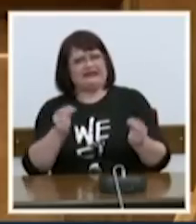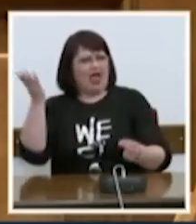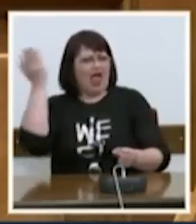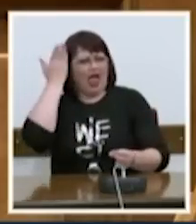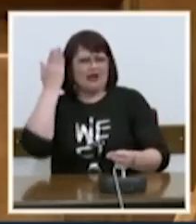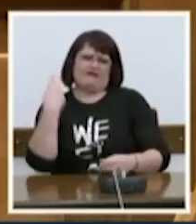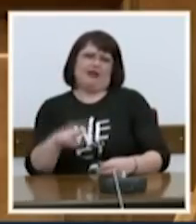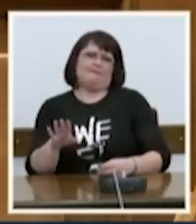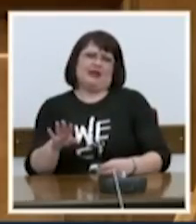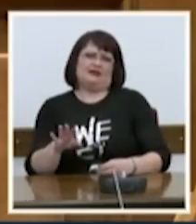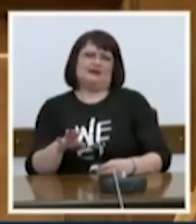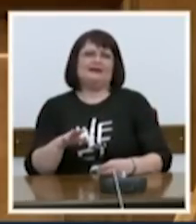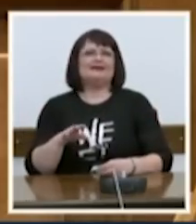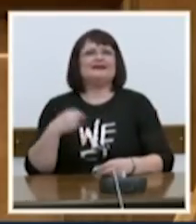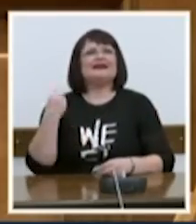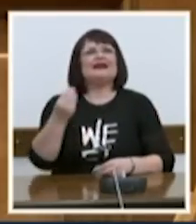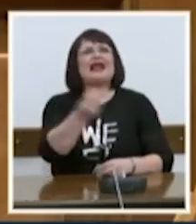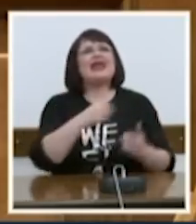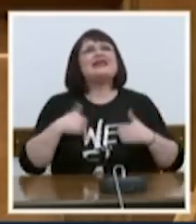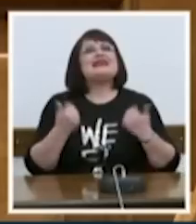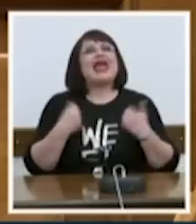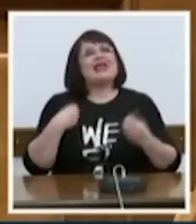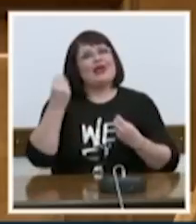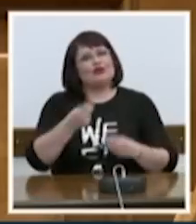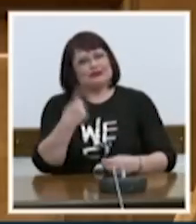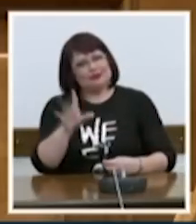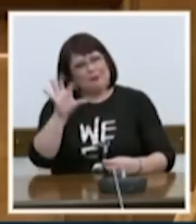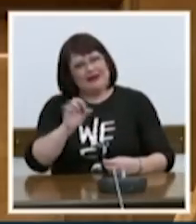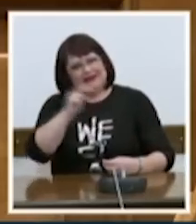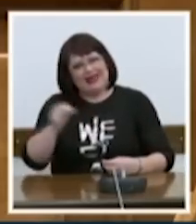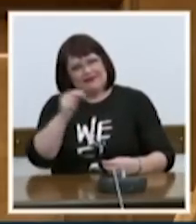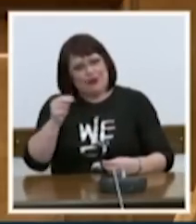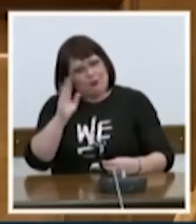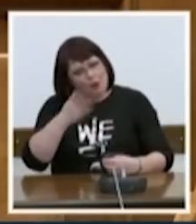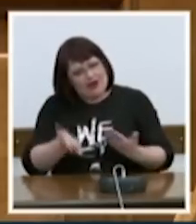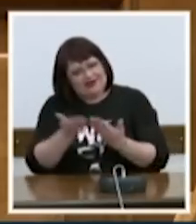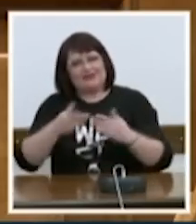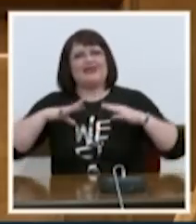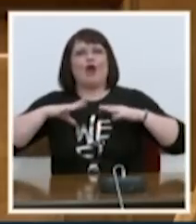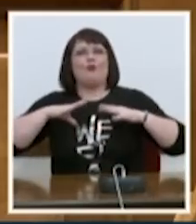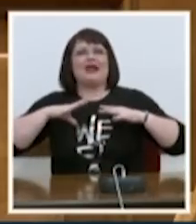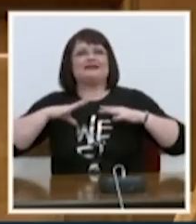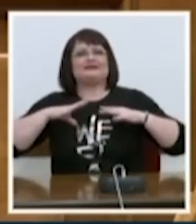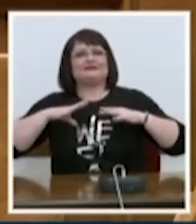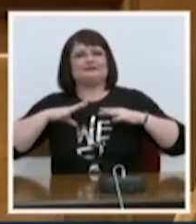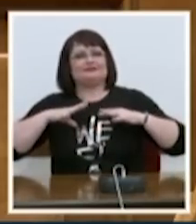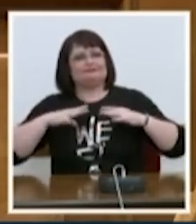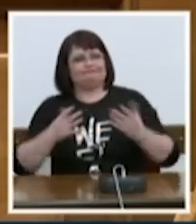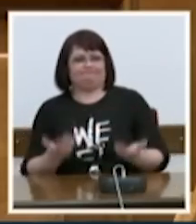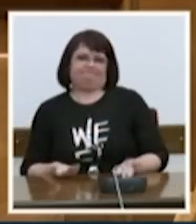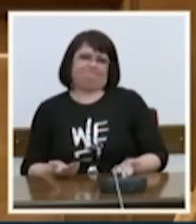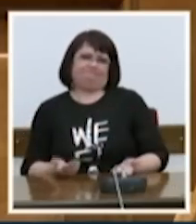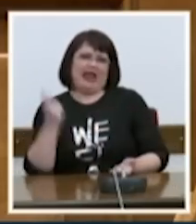youth pass βοηθά τους νέους να πάνε διακοπές το καλοκαίρι. Μιλάμε για τα διάφορα